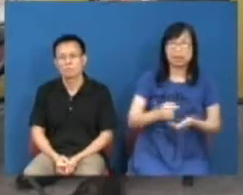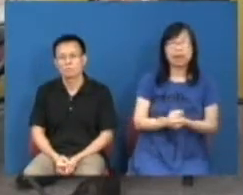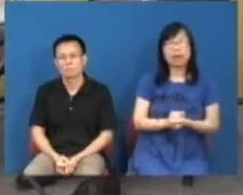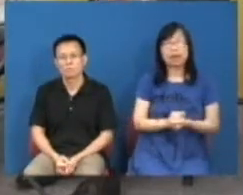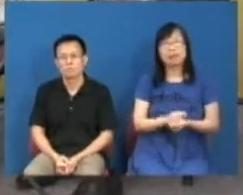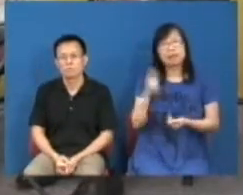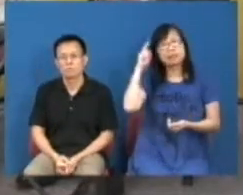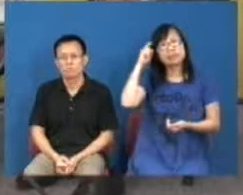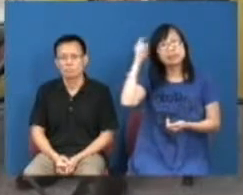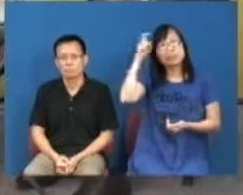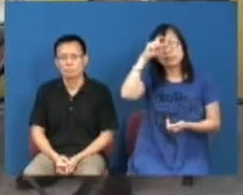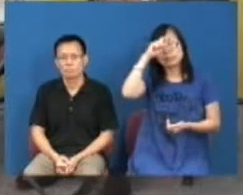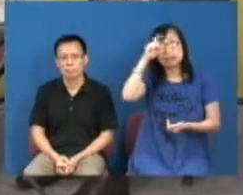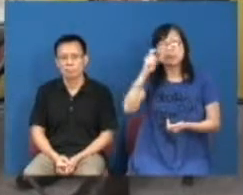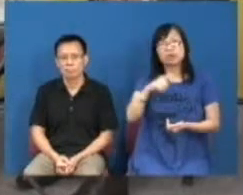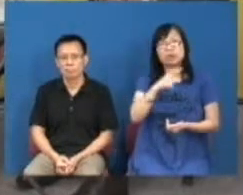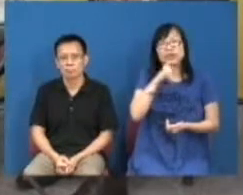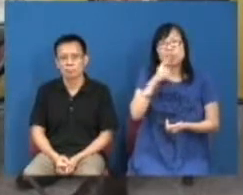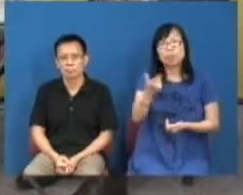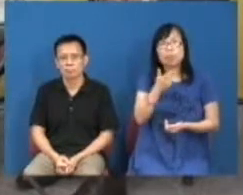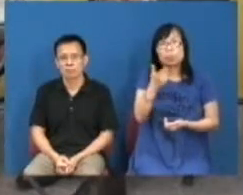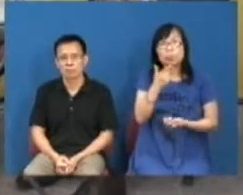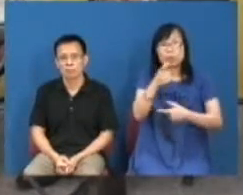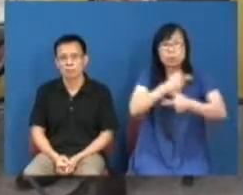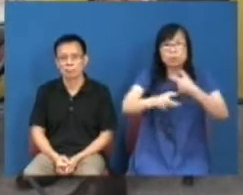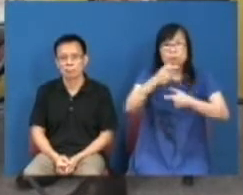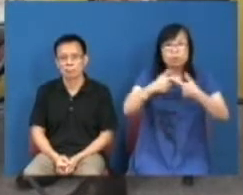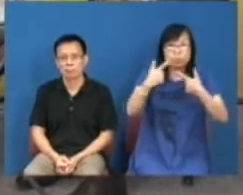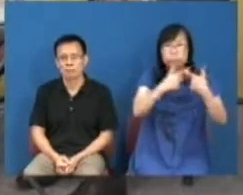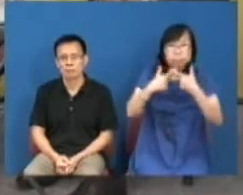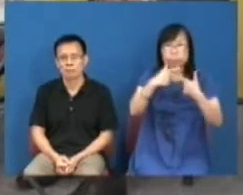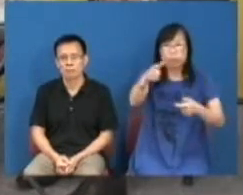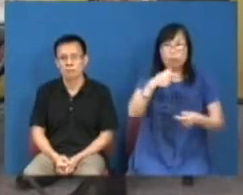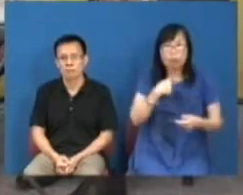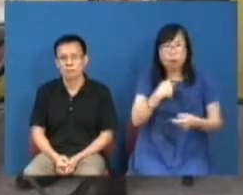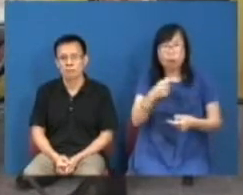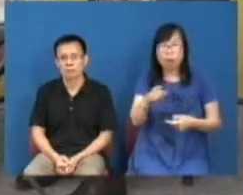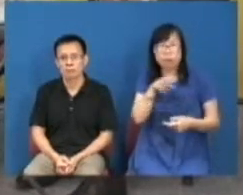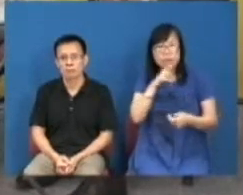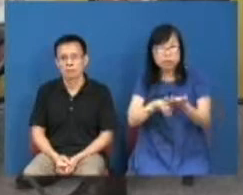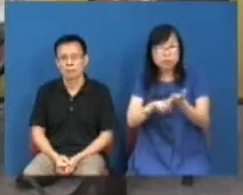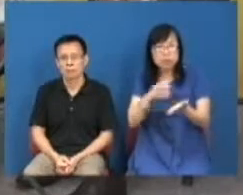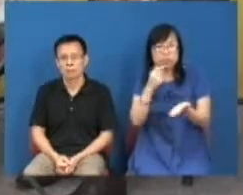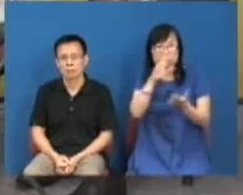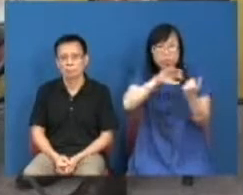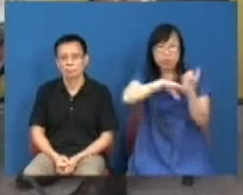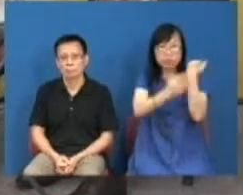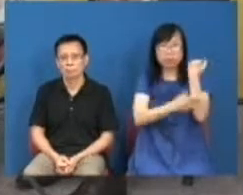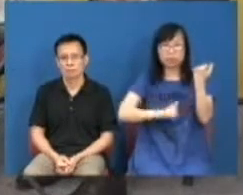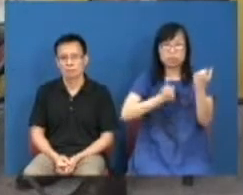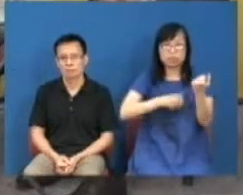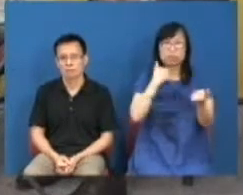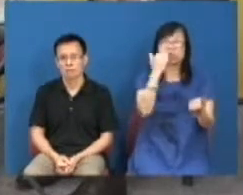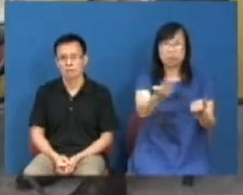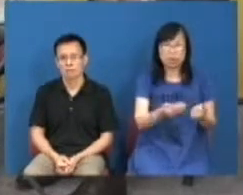唉，即係好多好多啲商業糾紛嘅時候都話，唉，你信唔信我揾個律師告你啊？嗱，咁我哋保求一切